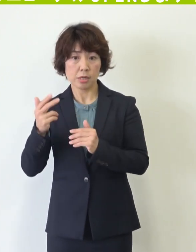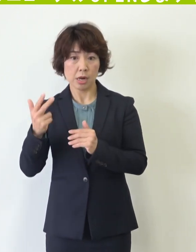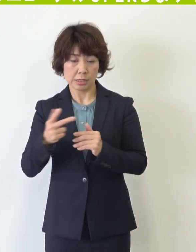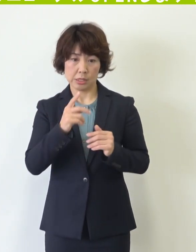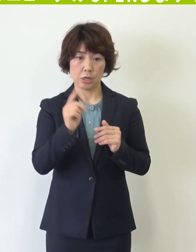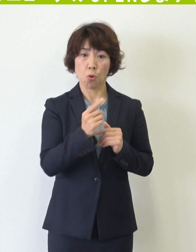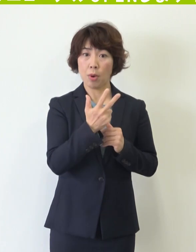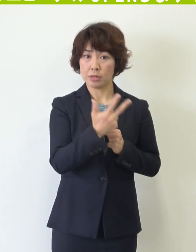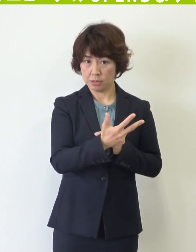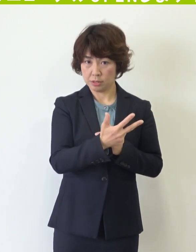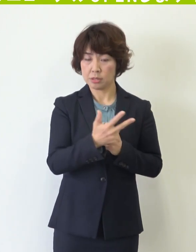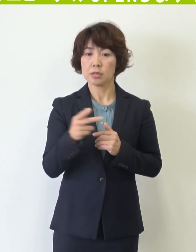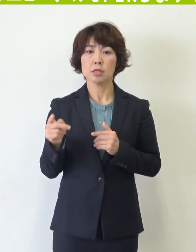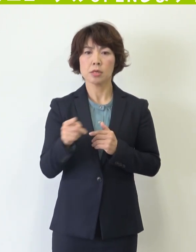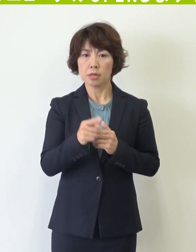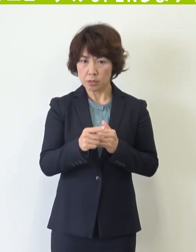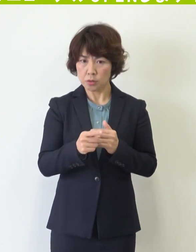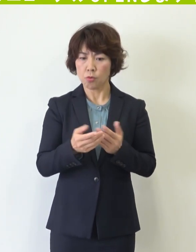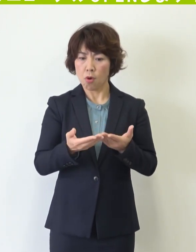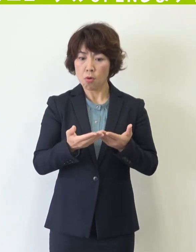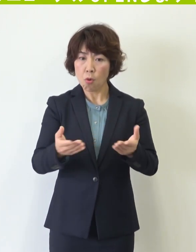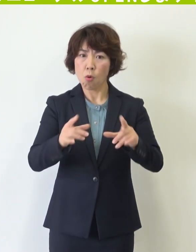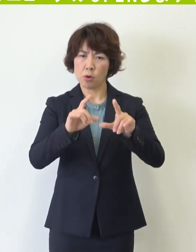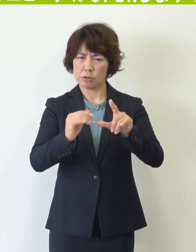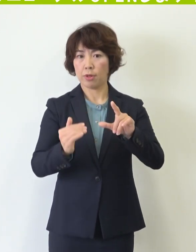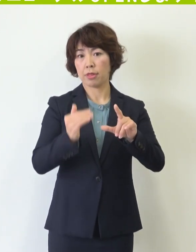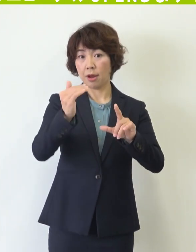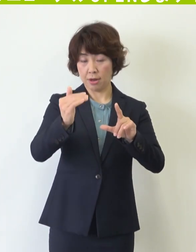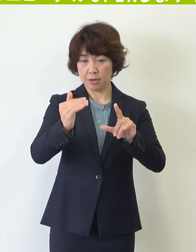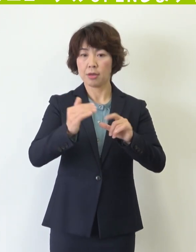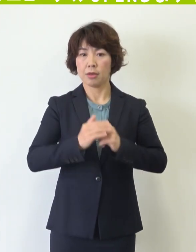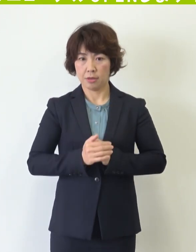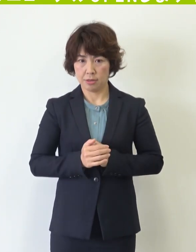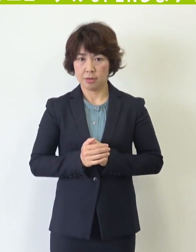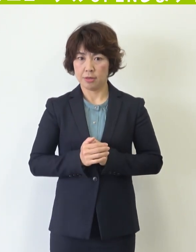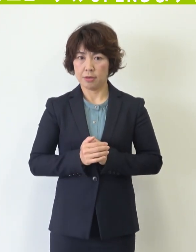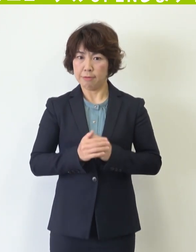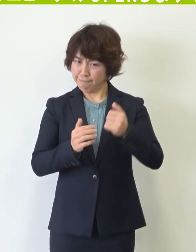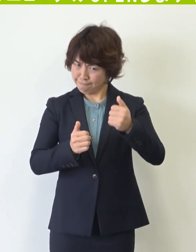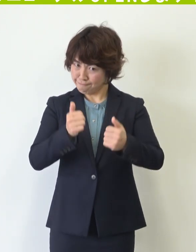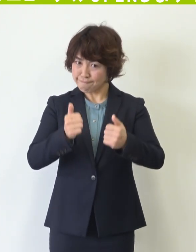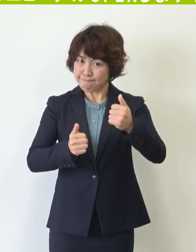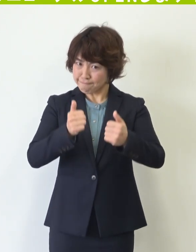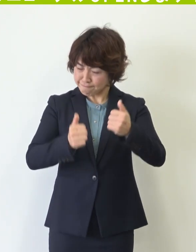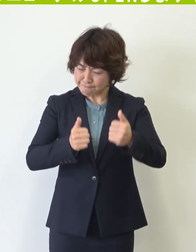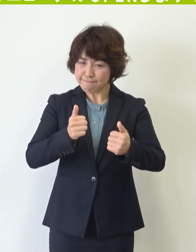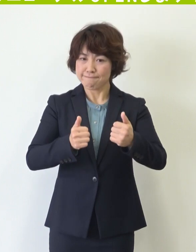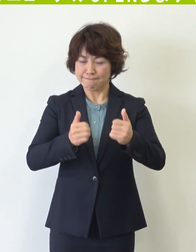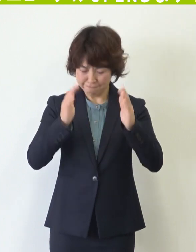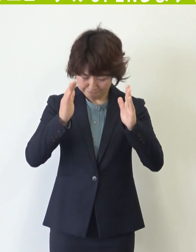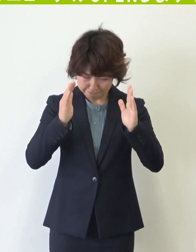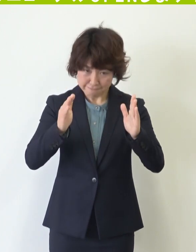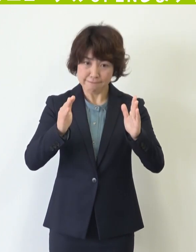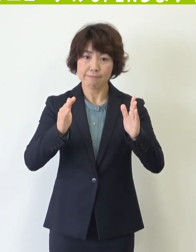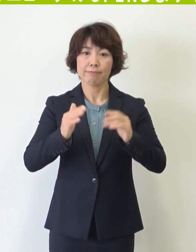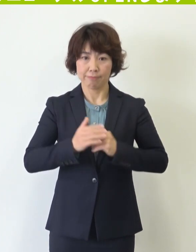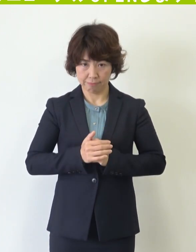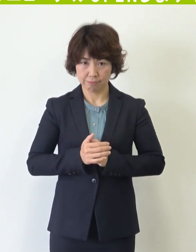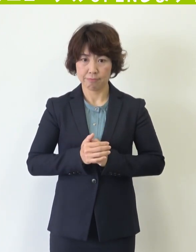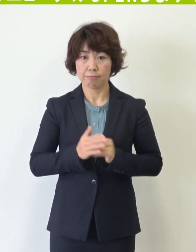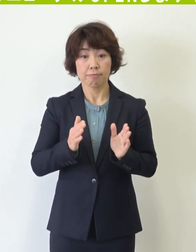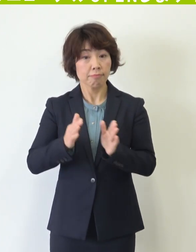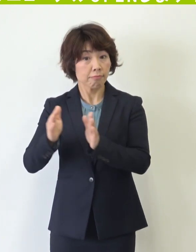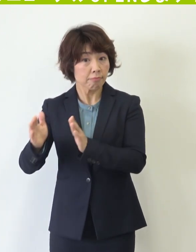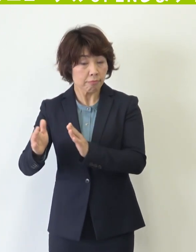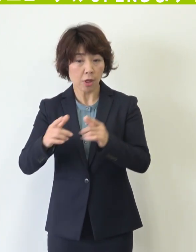ました非常にあの交付率が高いということでございますあの多い個性追いつけ追い越せということなんです